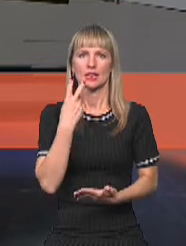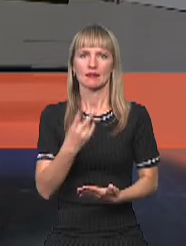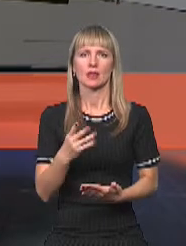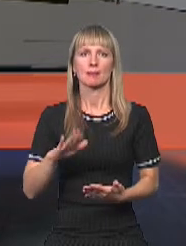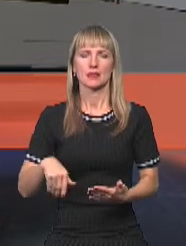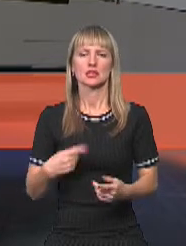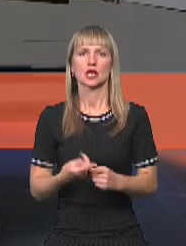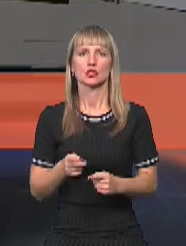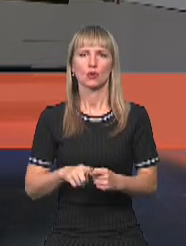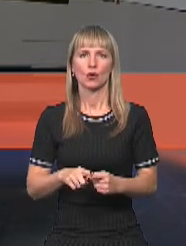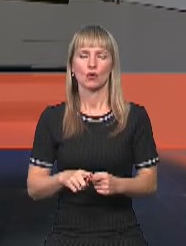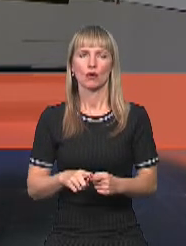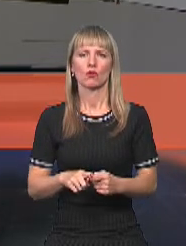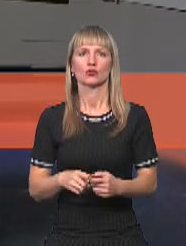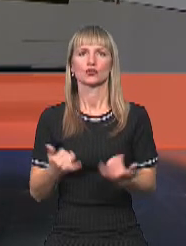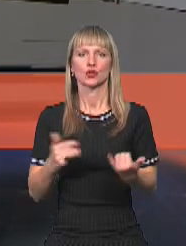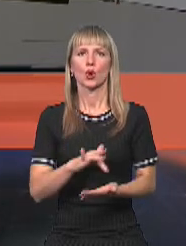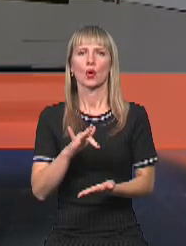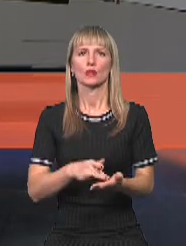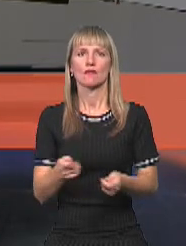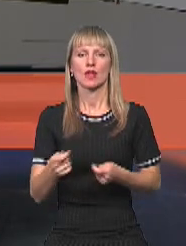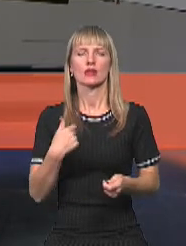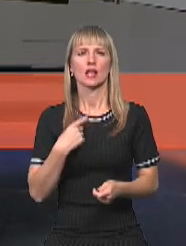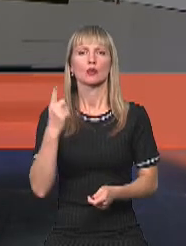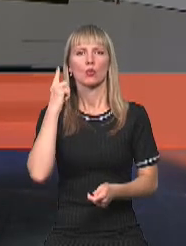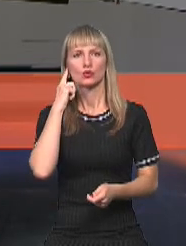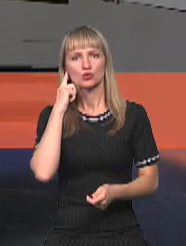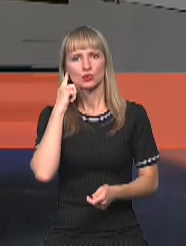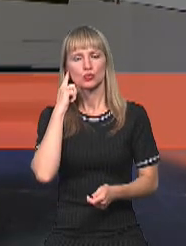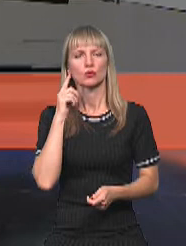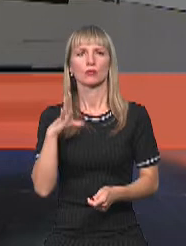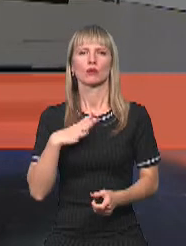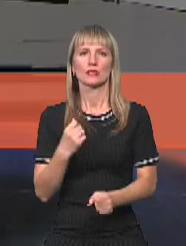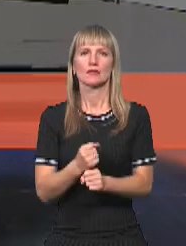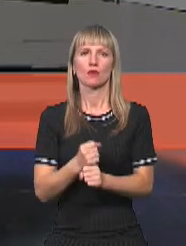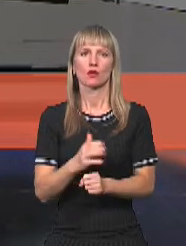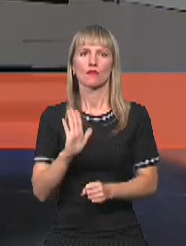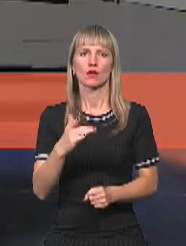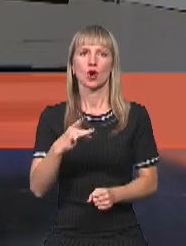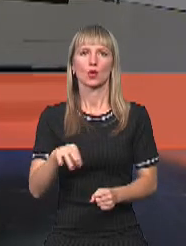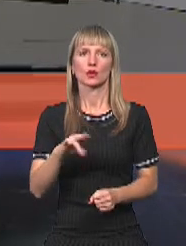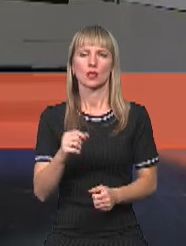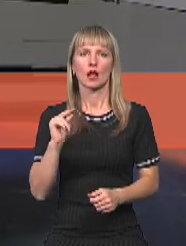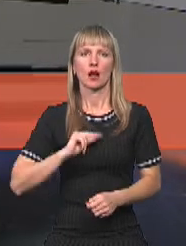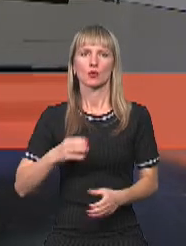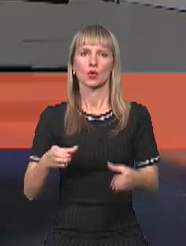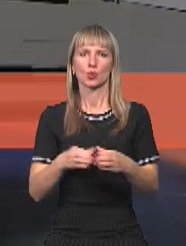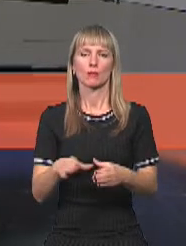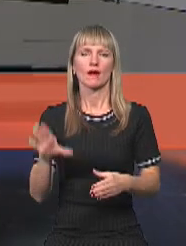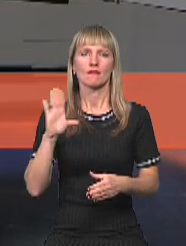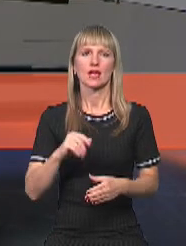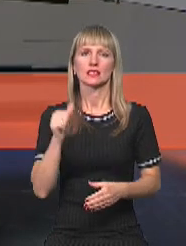От, і після цього, нарешті, міська влада нас почула. Вони, була створена в грудні робоча група, і весь